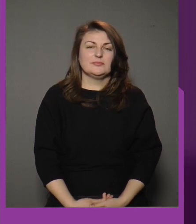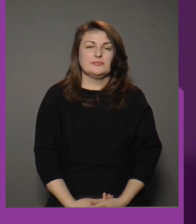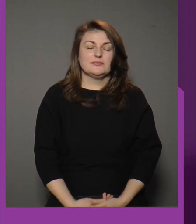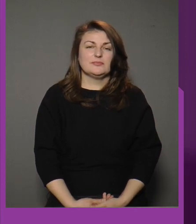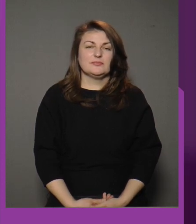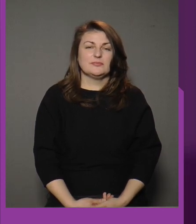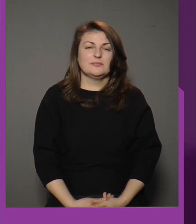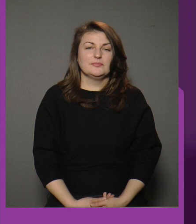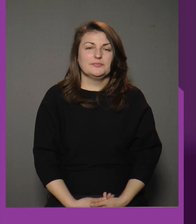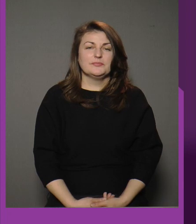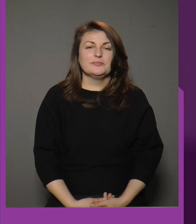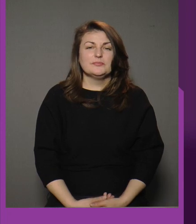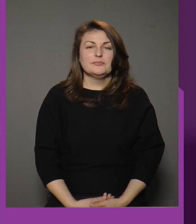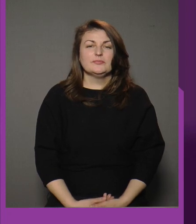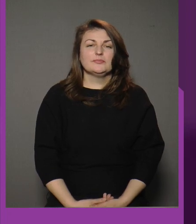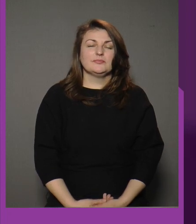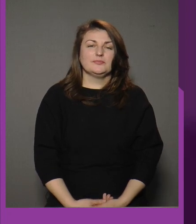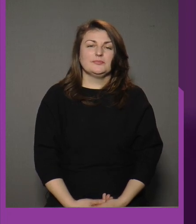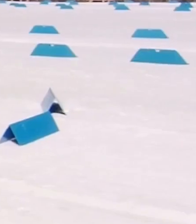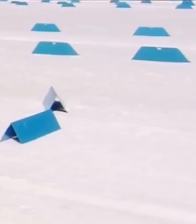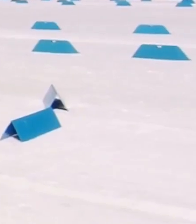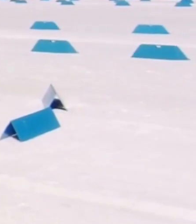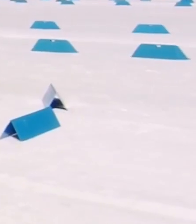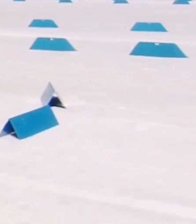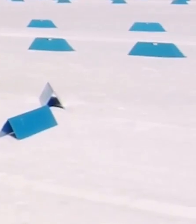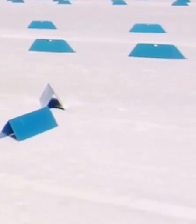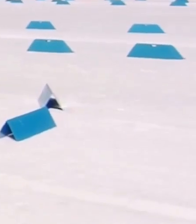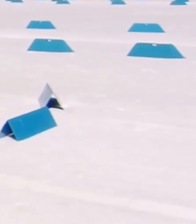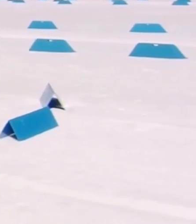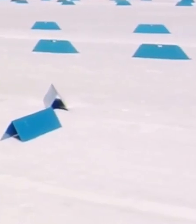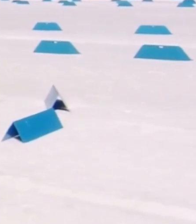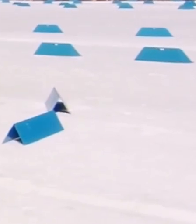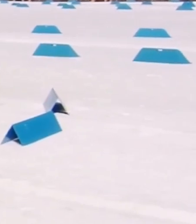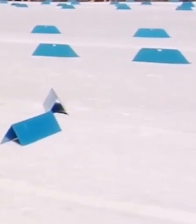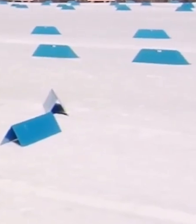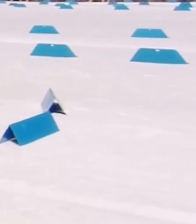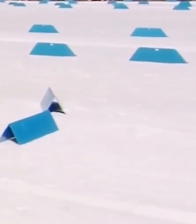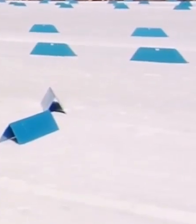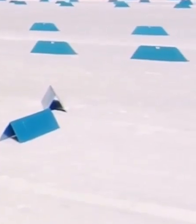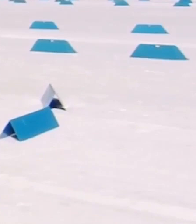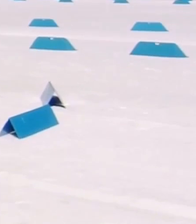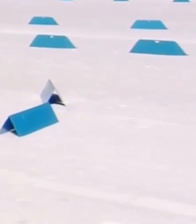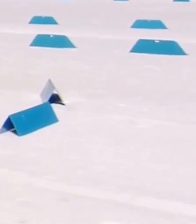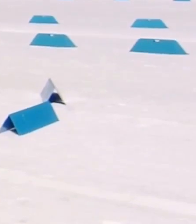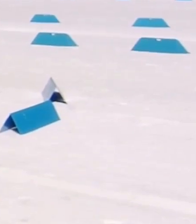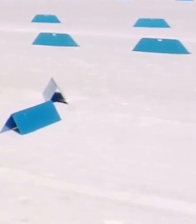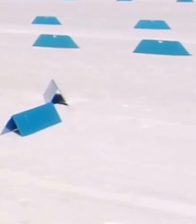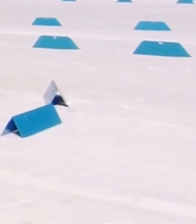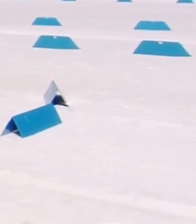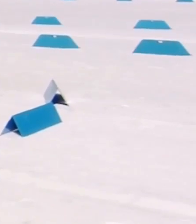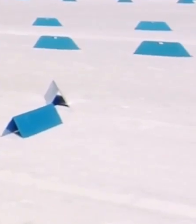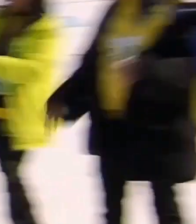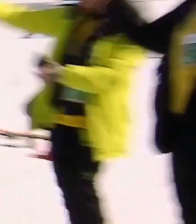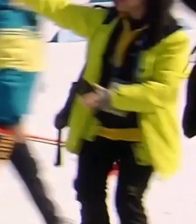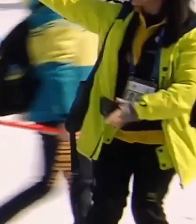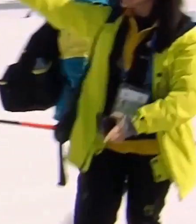чи вийде мене, чи ні. Але все ж таки я змогла витримати цю трасу і до кінця пройти її. Я дуже радію, що я